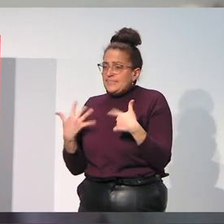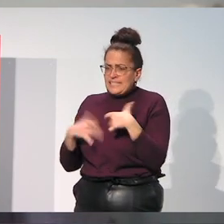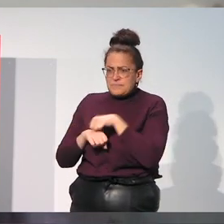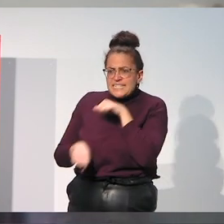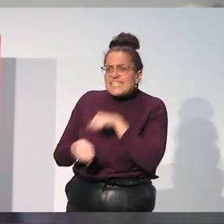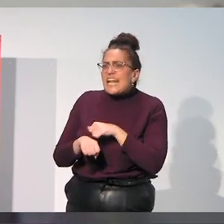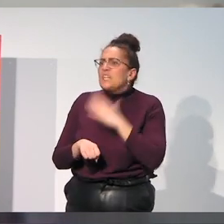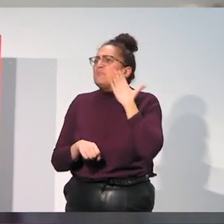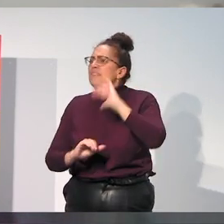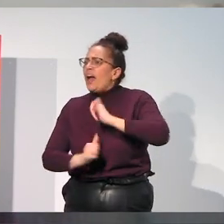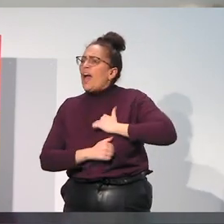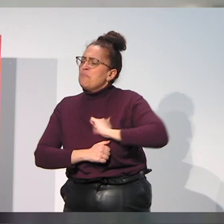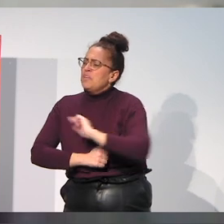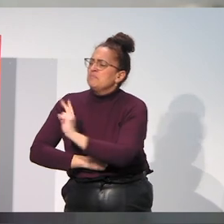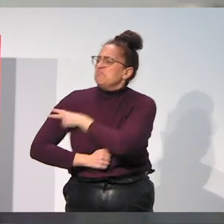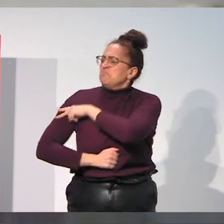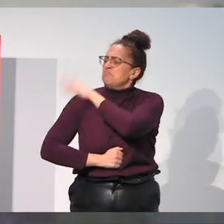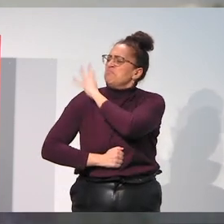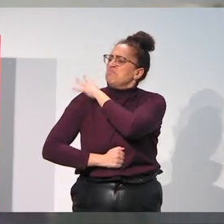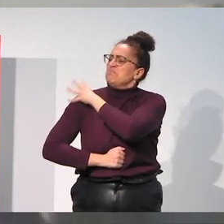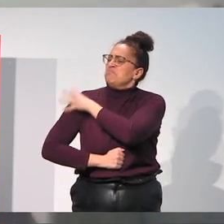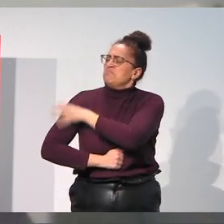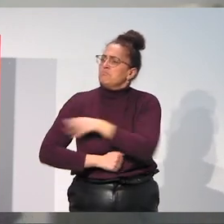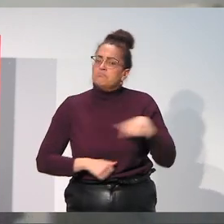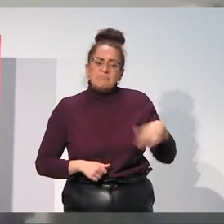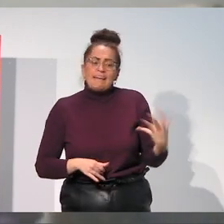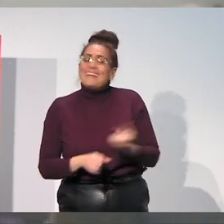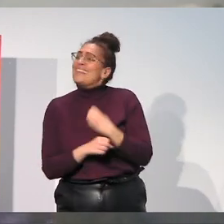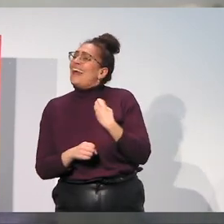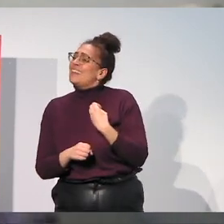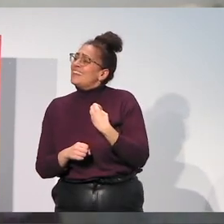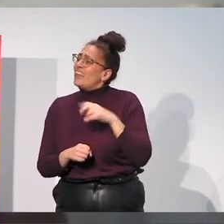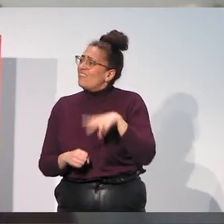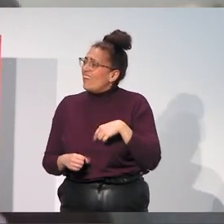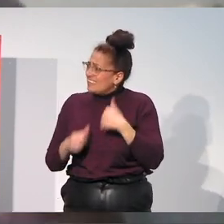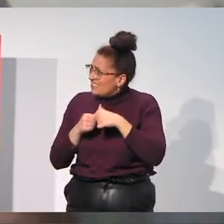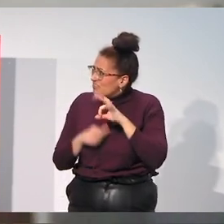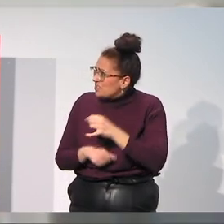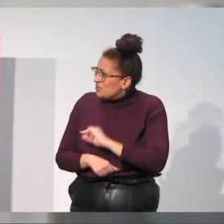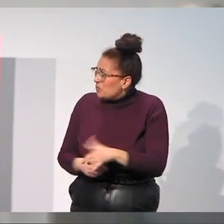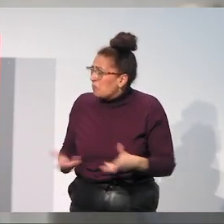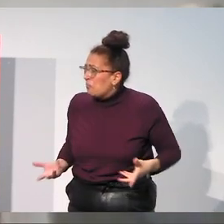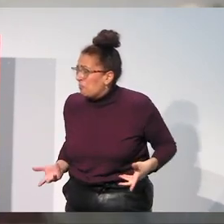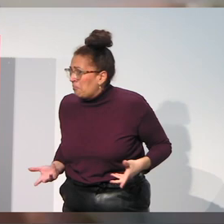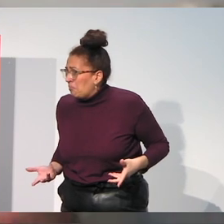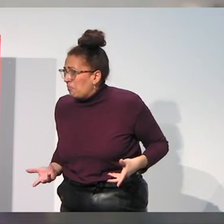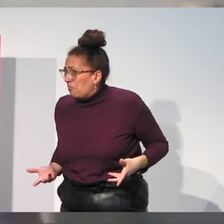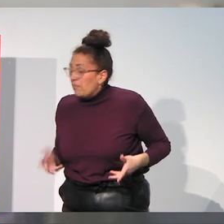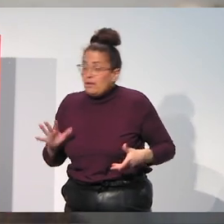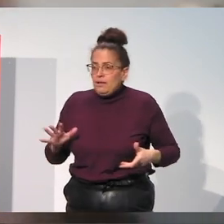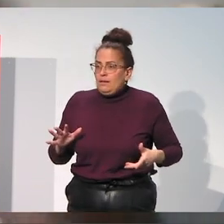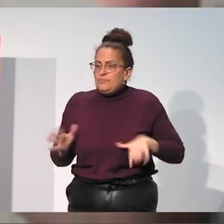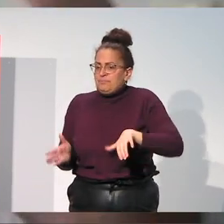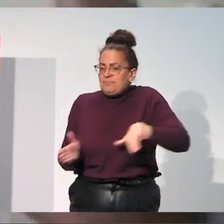ont gagné une bataille obscure dont personne ne se souvient, et essaye de sortir de l'oubli, d'exhumer de